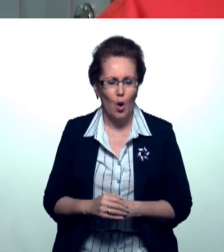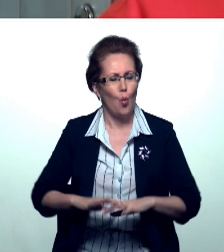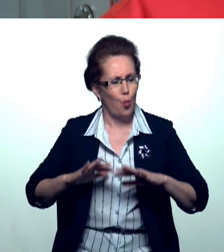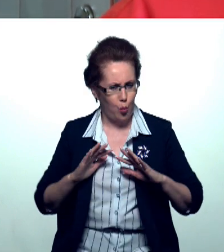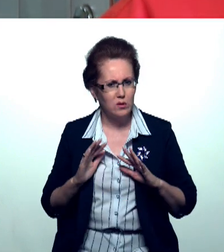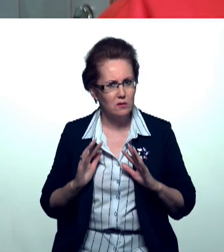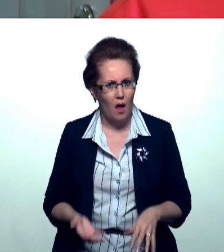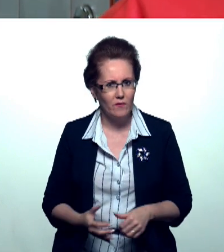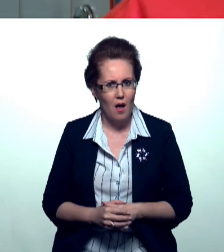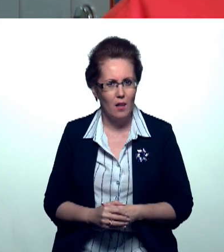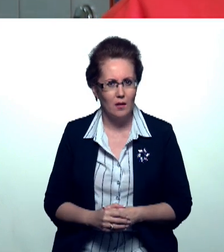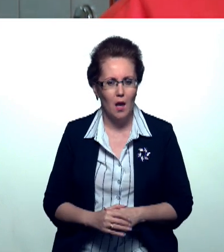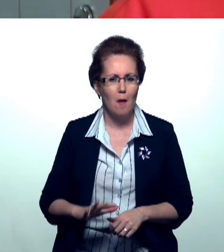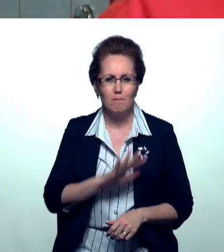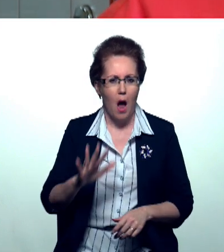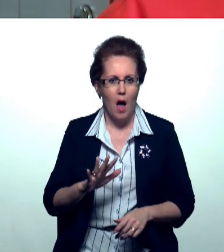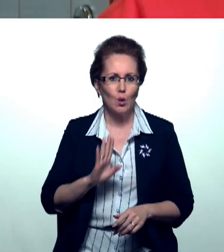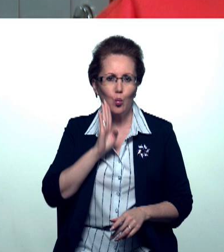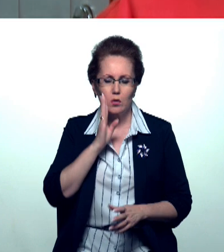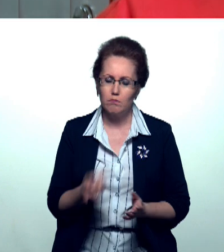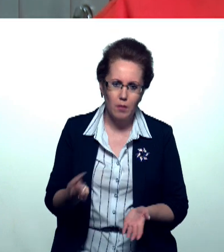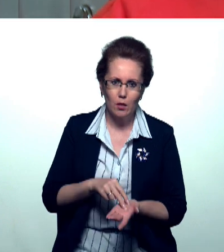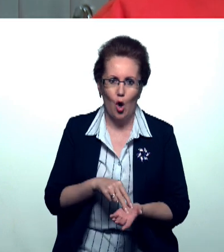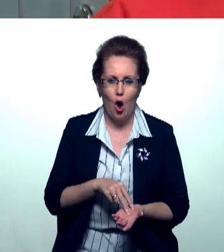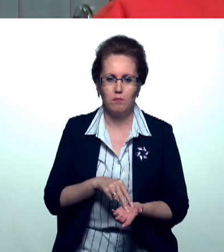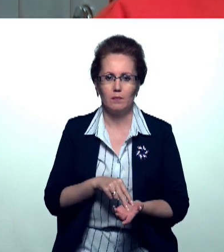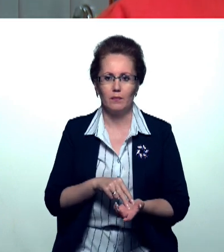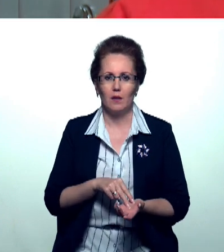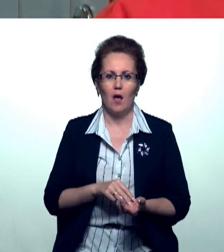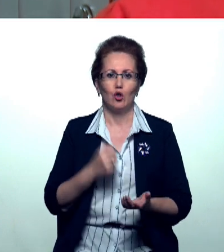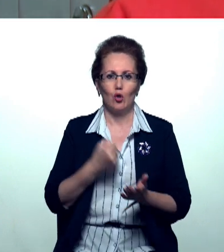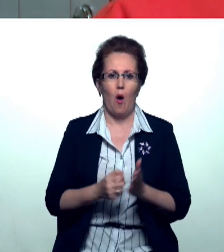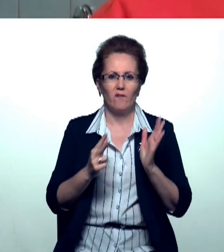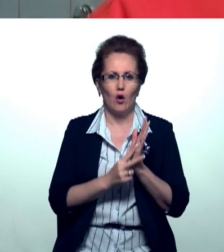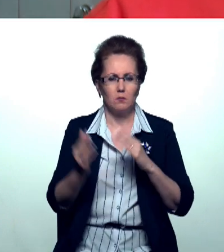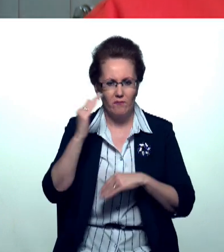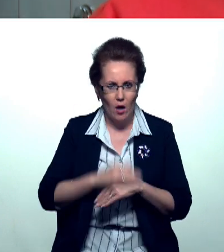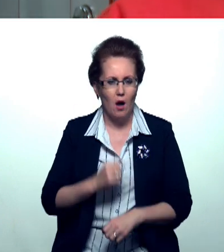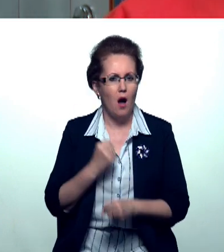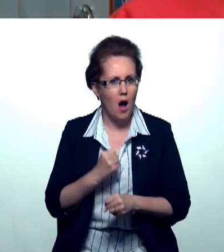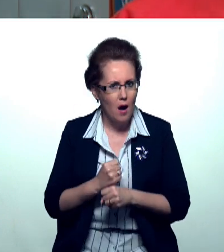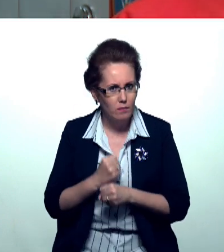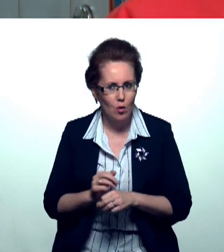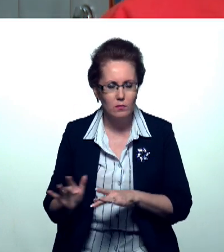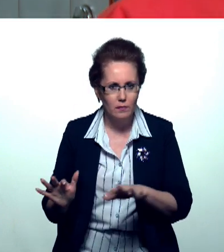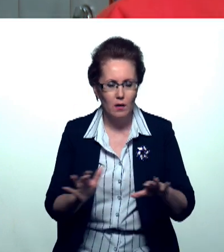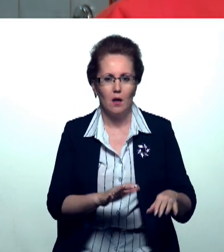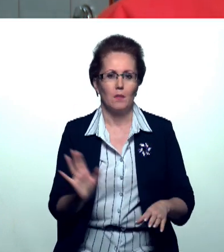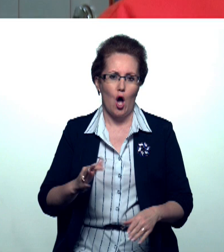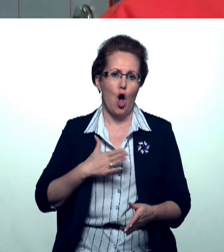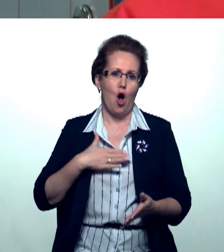Вставали рано, 5 утра подъем, и до 8 вечера работаем, потом в общественную